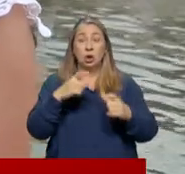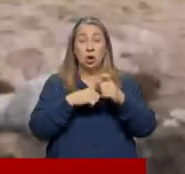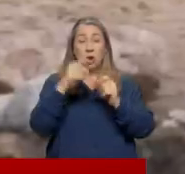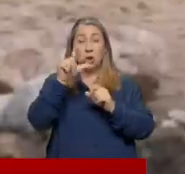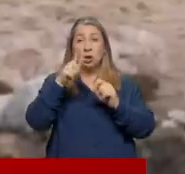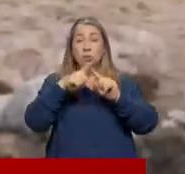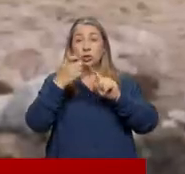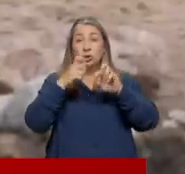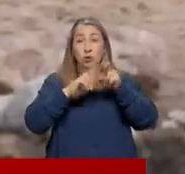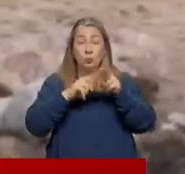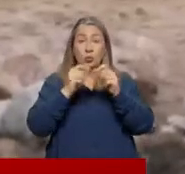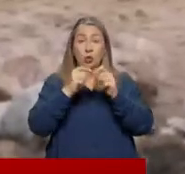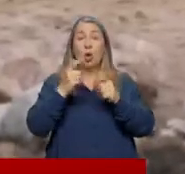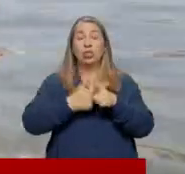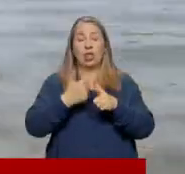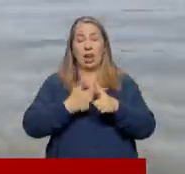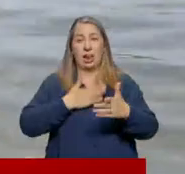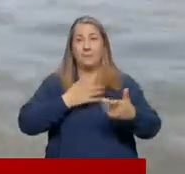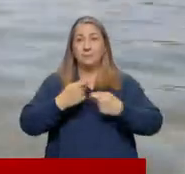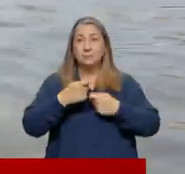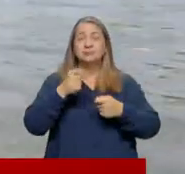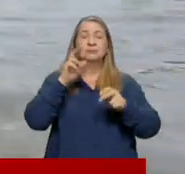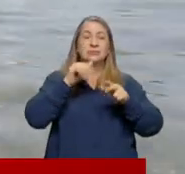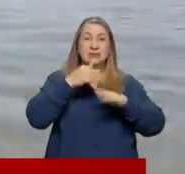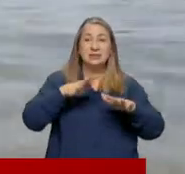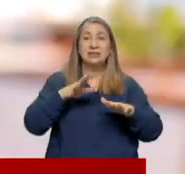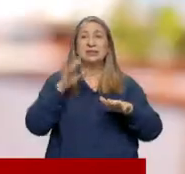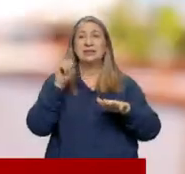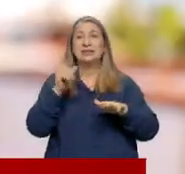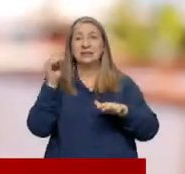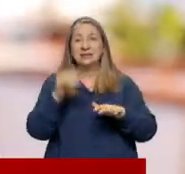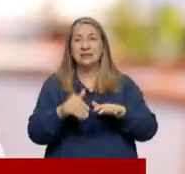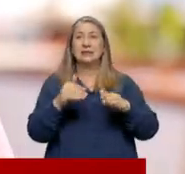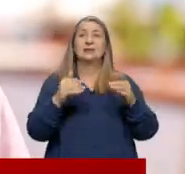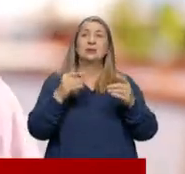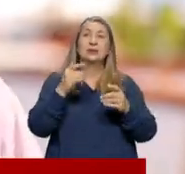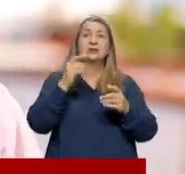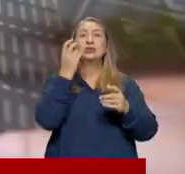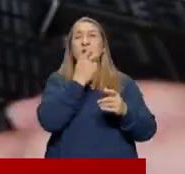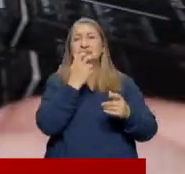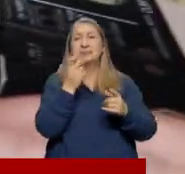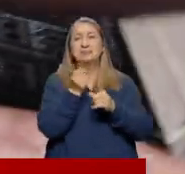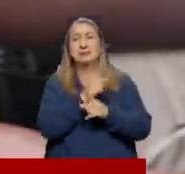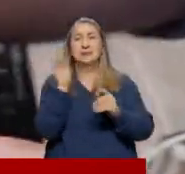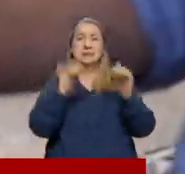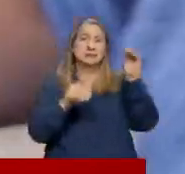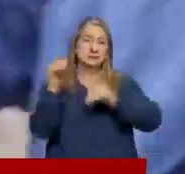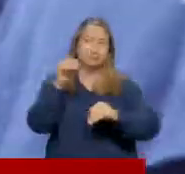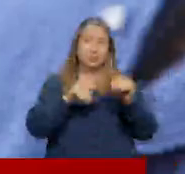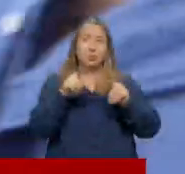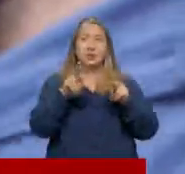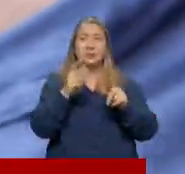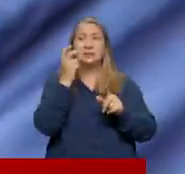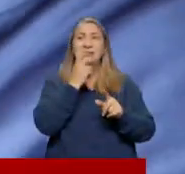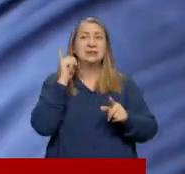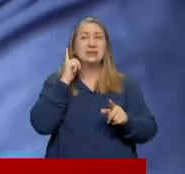Göltürkbükü işletmemiz Hotel Beach ve Restaurant çakal gelecek işlere hiç kol gelecek Sefa gelecek sen orada gelecek